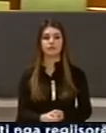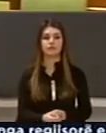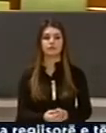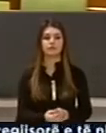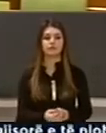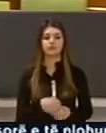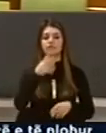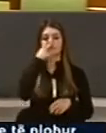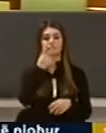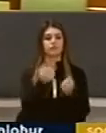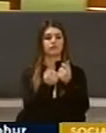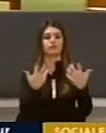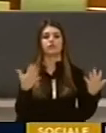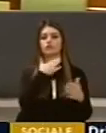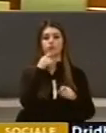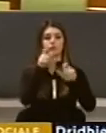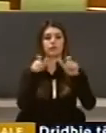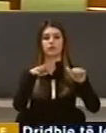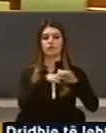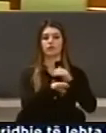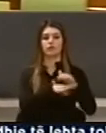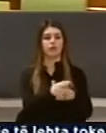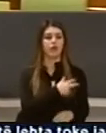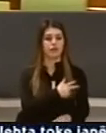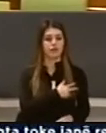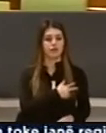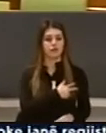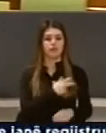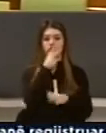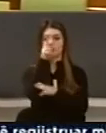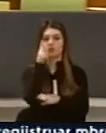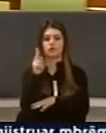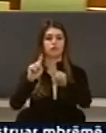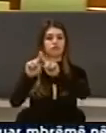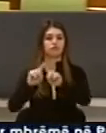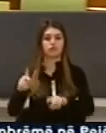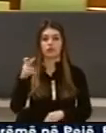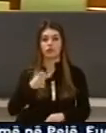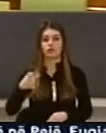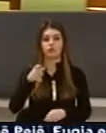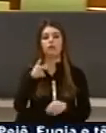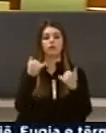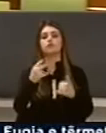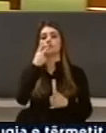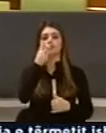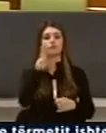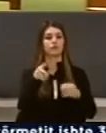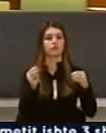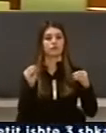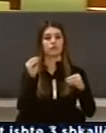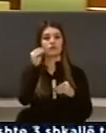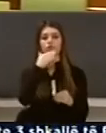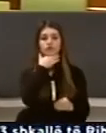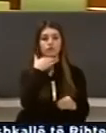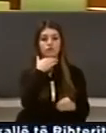parasysh numrin e madh të azilkërkuesve nga Kosova për në shtete të ndryshme të Bashkimit Evropian, dukuri kjo e cila është intensifikuar